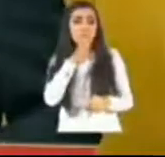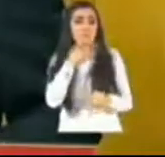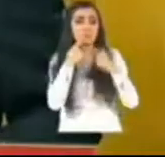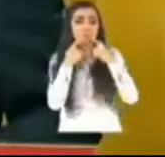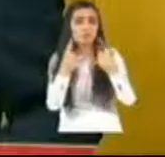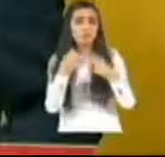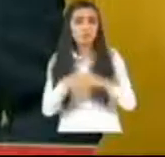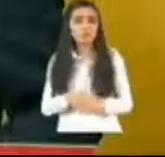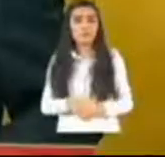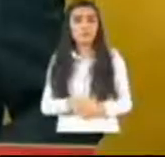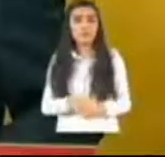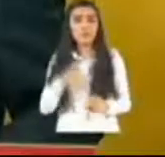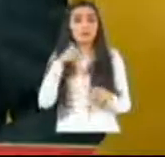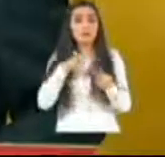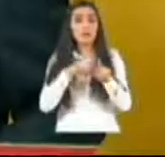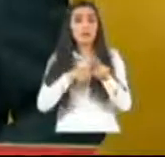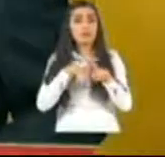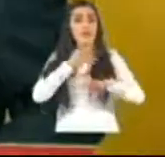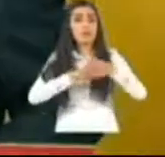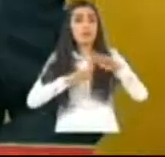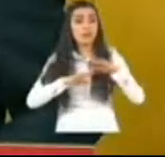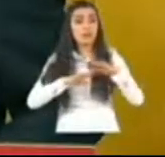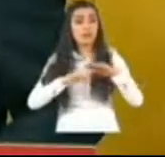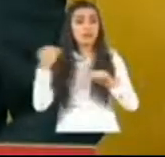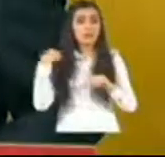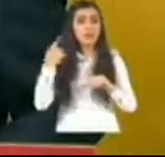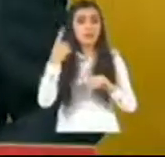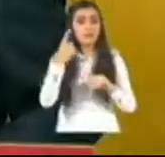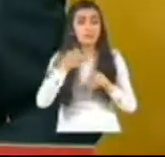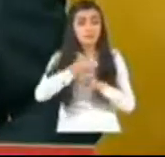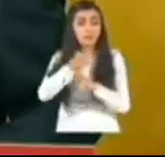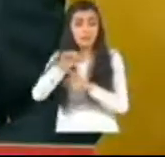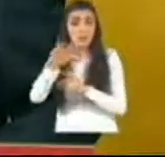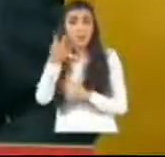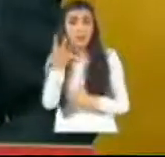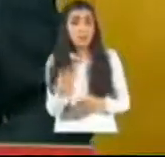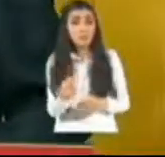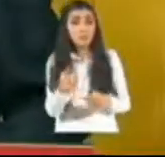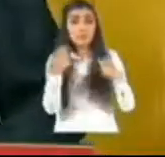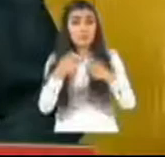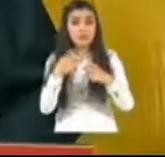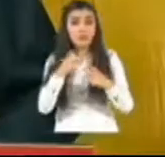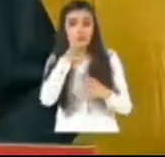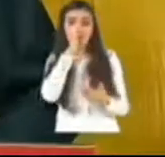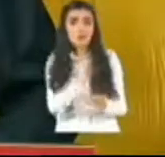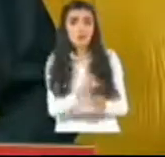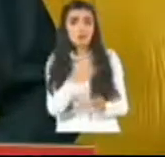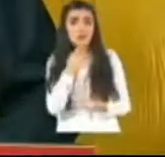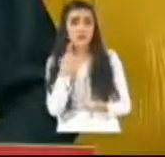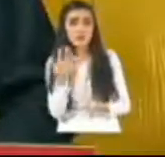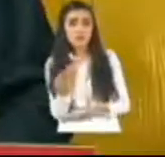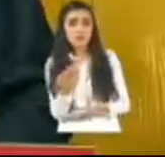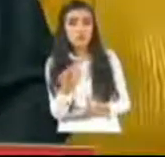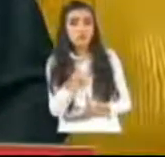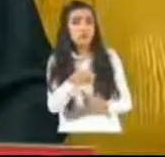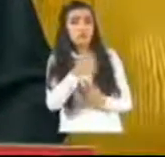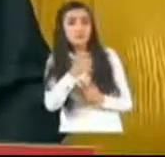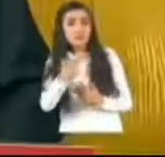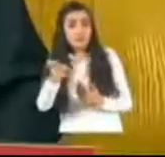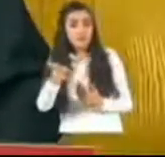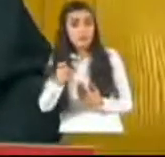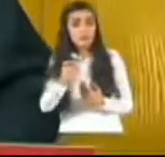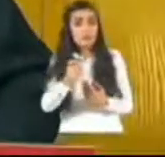bilmektedir. PKK'nın elinde yeni nesil silahlar olduğu neredeyse kesindir. Ve bu